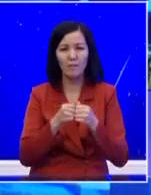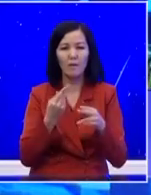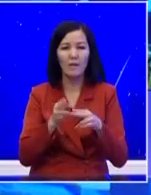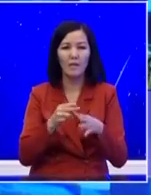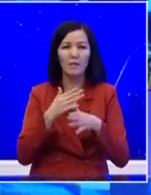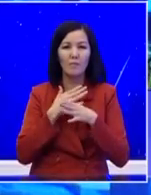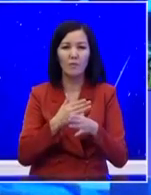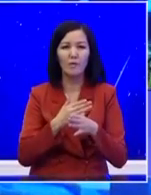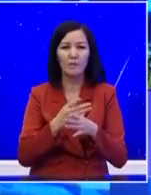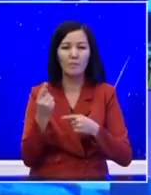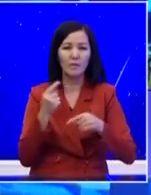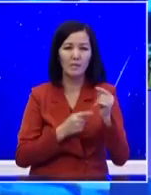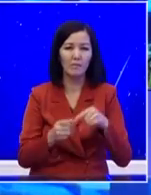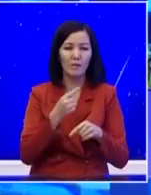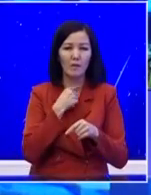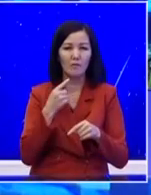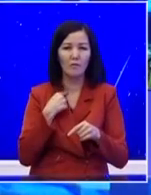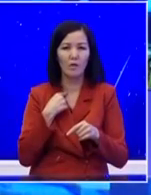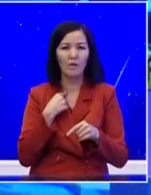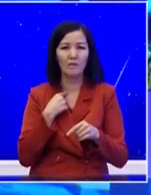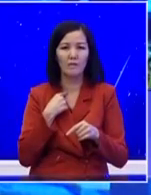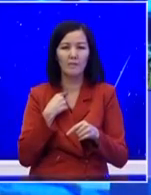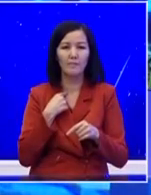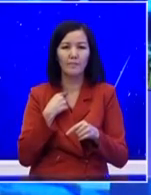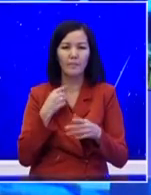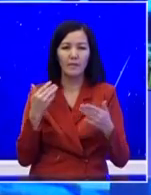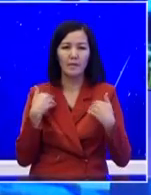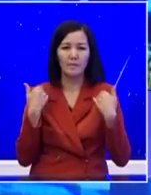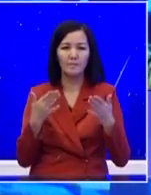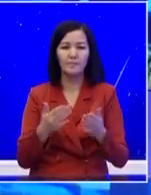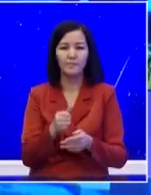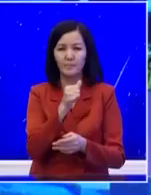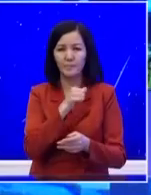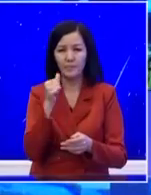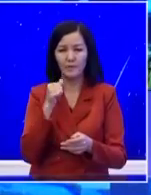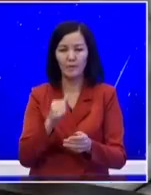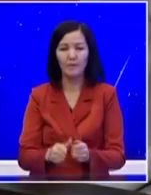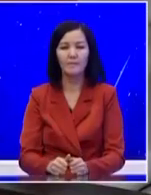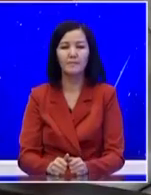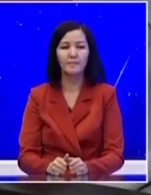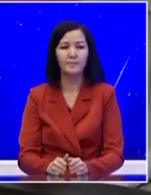помощь оказал один из бизнесменов Талдыкургана, пожелавший остаться инкогнито.